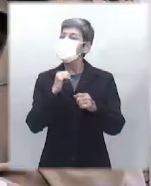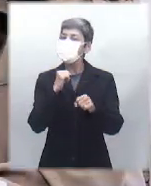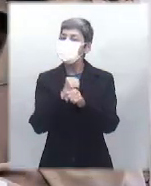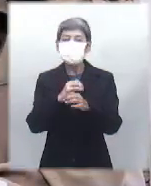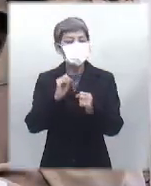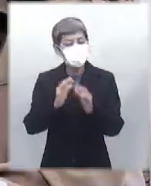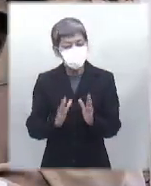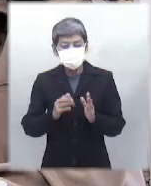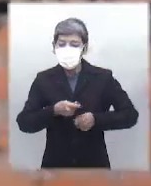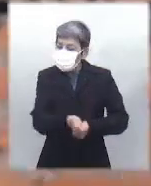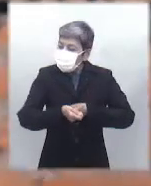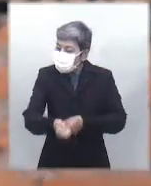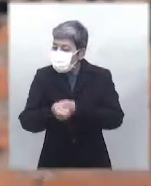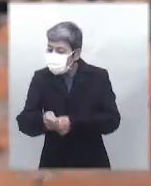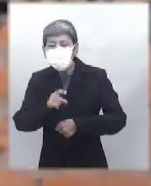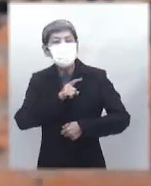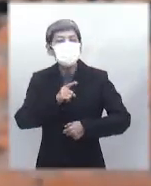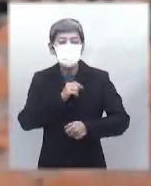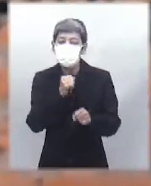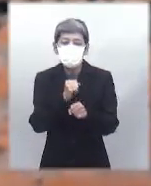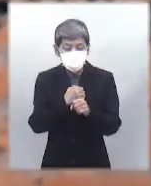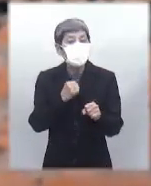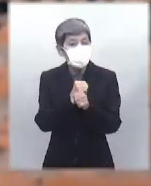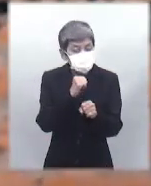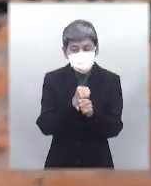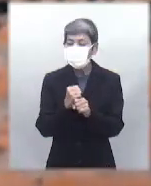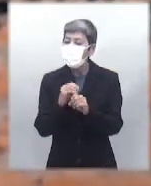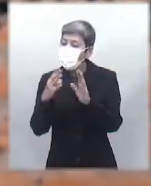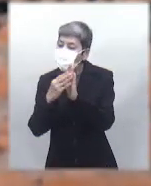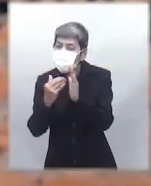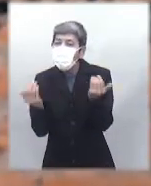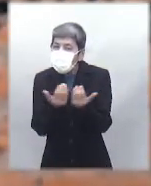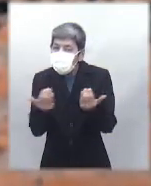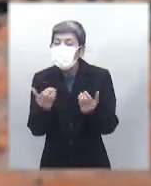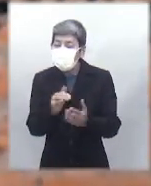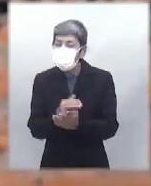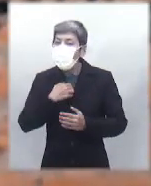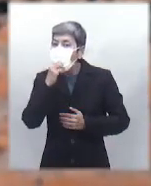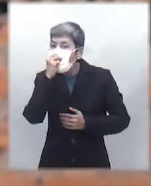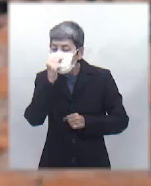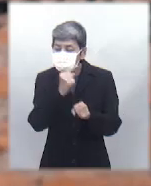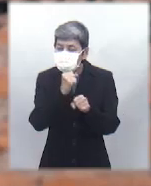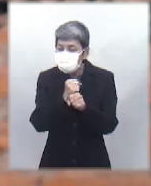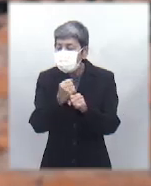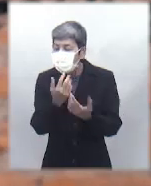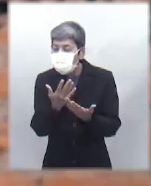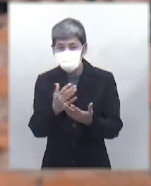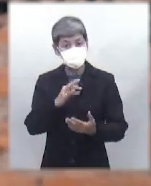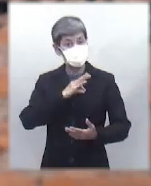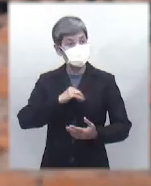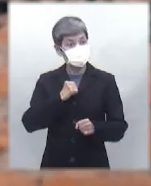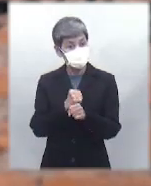ทำเรื่องแม่บ้านดีกว่ามันก็เลยเหมือนกับเราทำงานไปด้วยฝึกลูกไปด้วยพร้อมๆกันก็เลยทดลองทั้งสองอย่างพร้อมกันปรากฎว่า